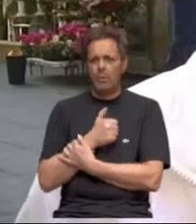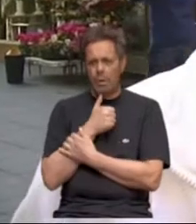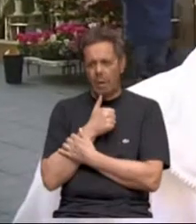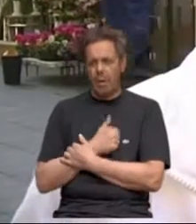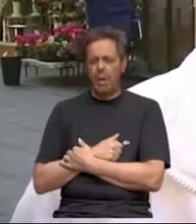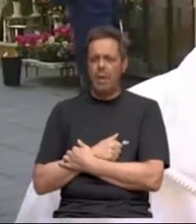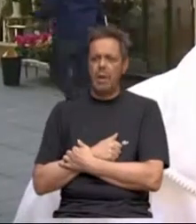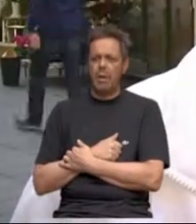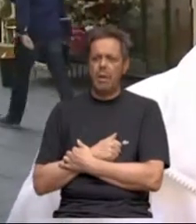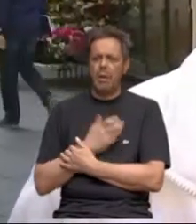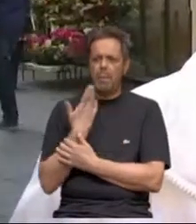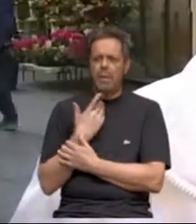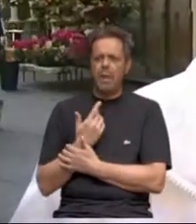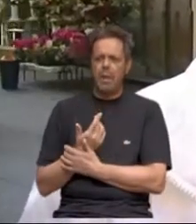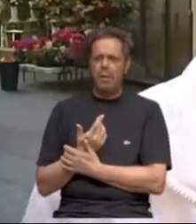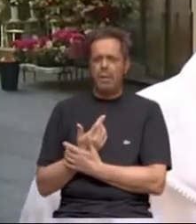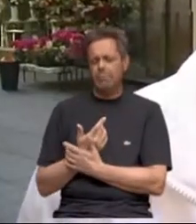ovako elastičan u